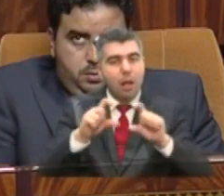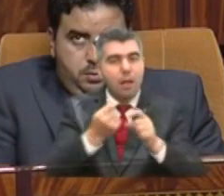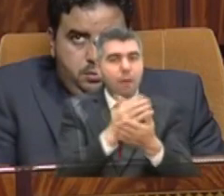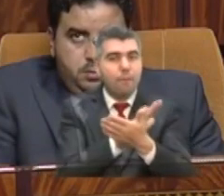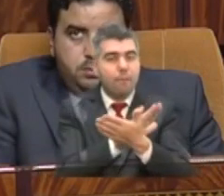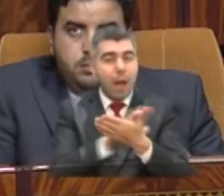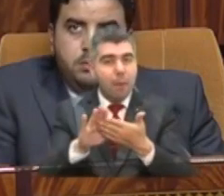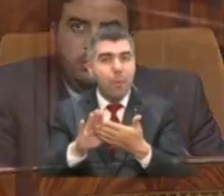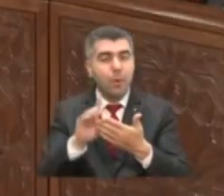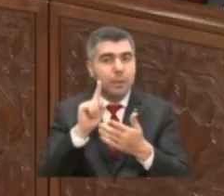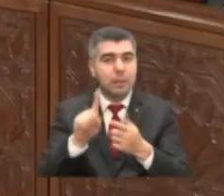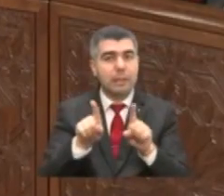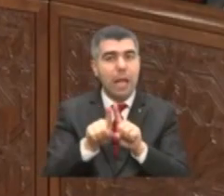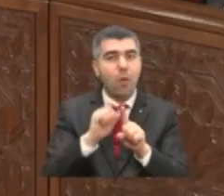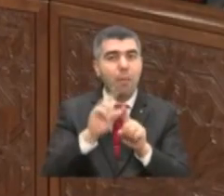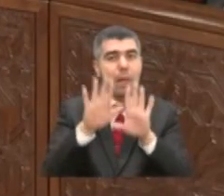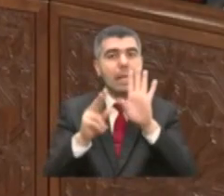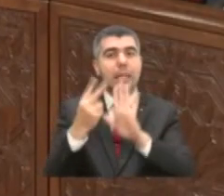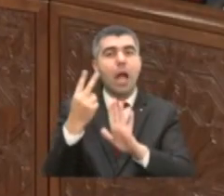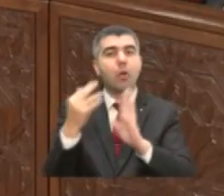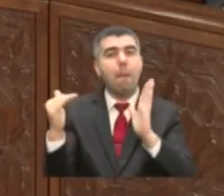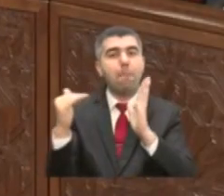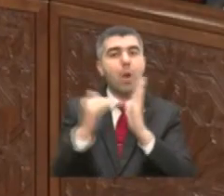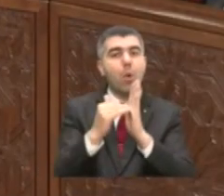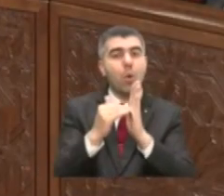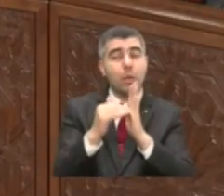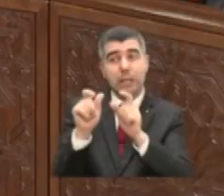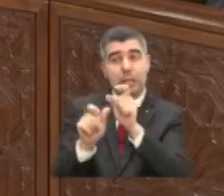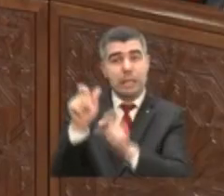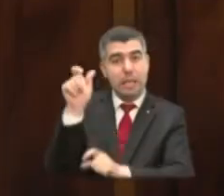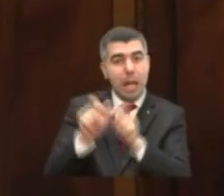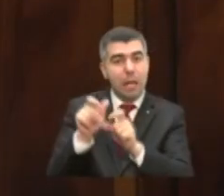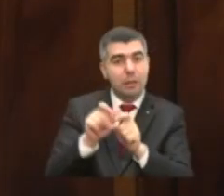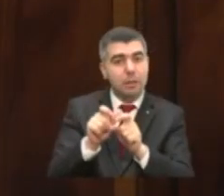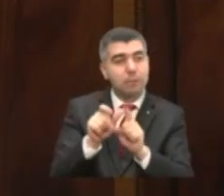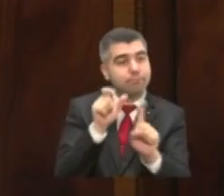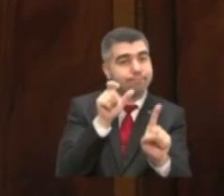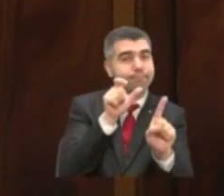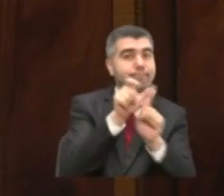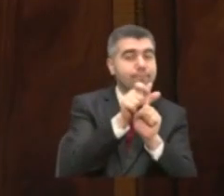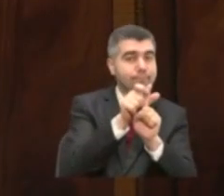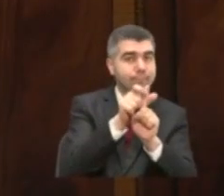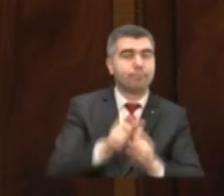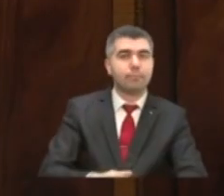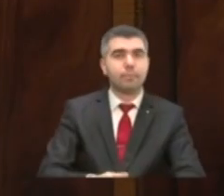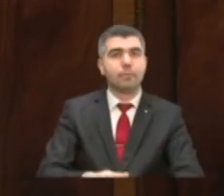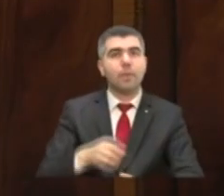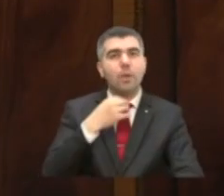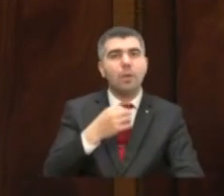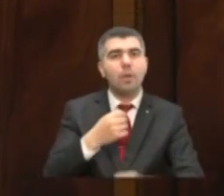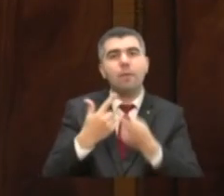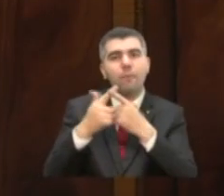يؤمن أكثر من 12 مليون مواطن، وأؤكد على 12 مليون مواطن السيد الرئيس. ولا يختلف الوضع بالنسبة